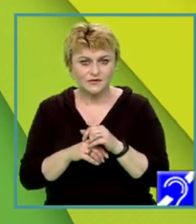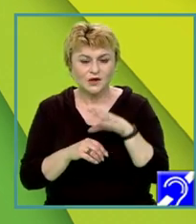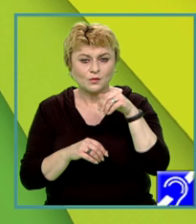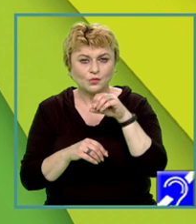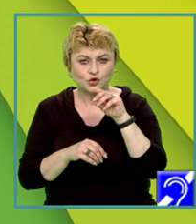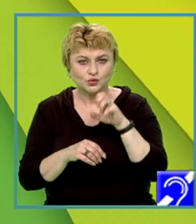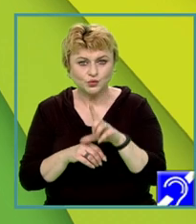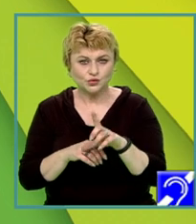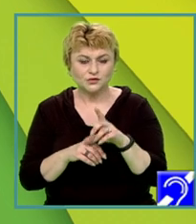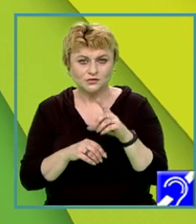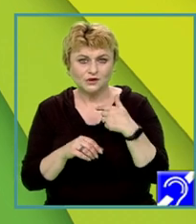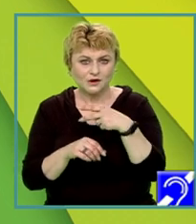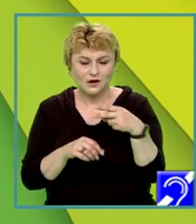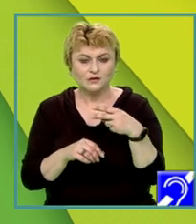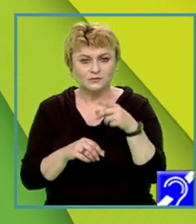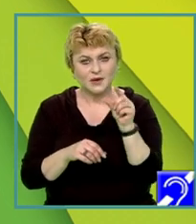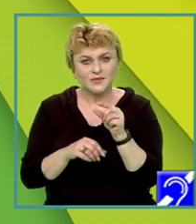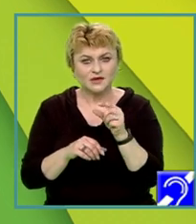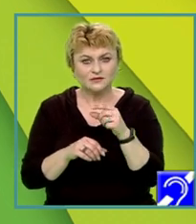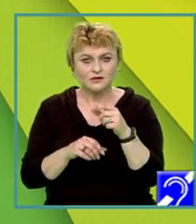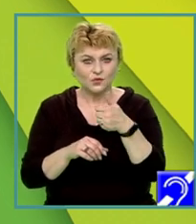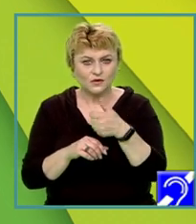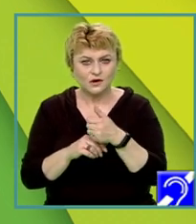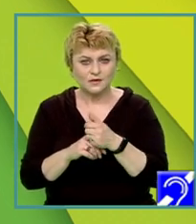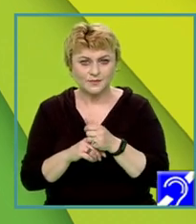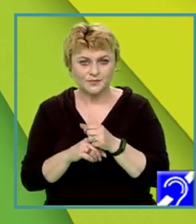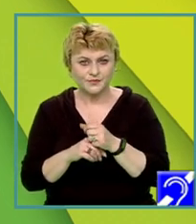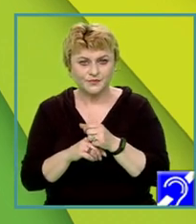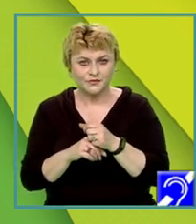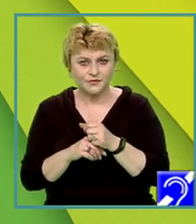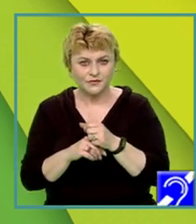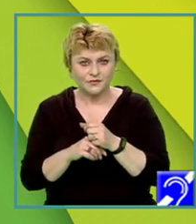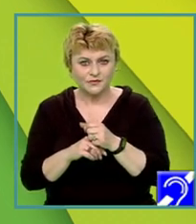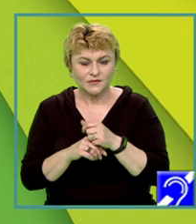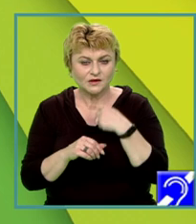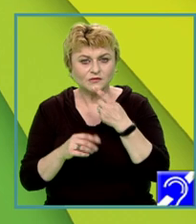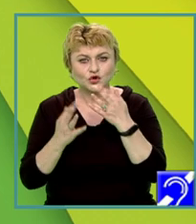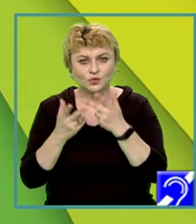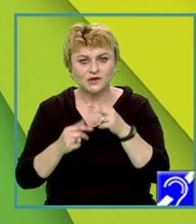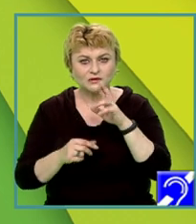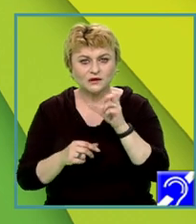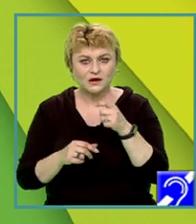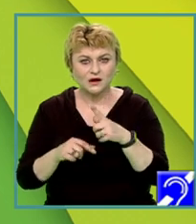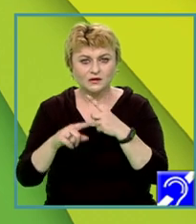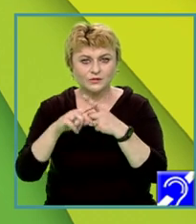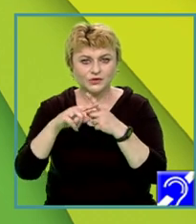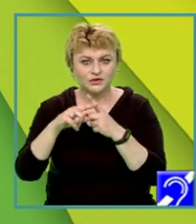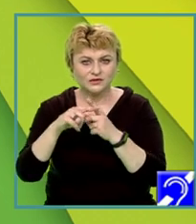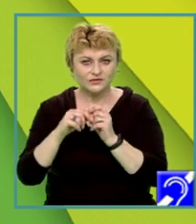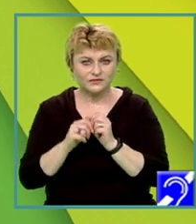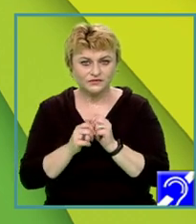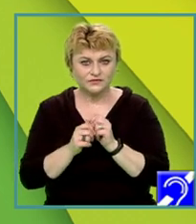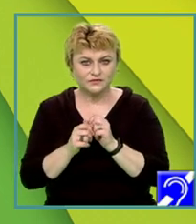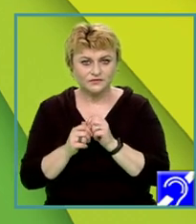mic sau egal cu a unde numărul ei Să presupunem că este un număr real pozitiv x ul